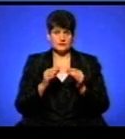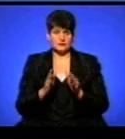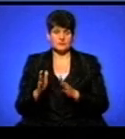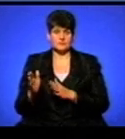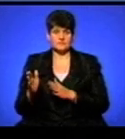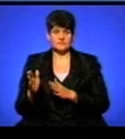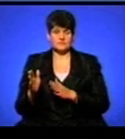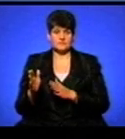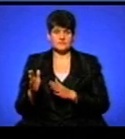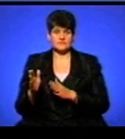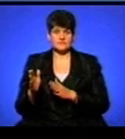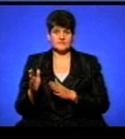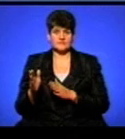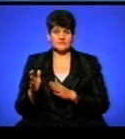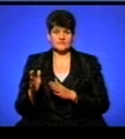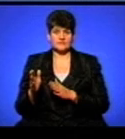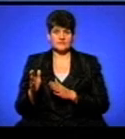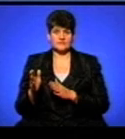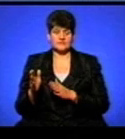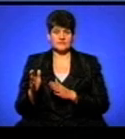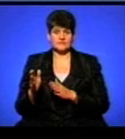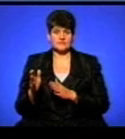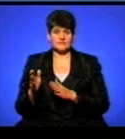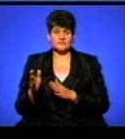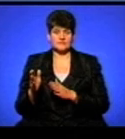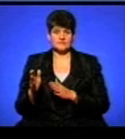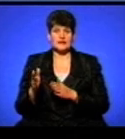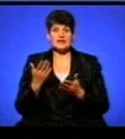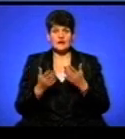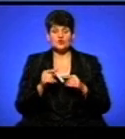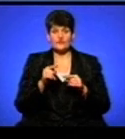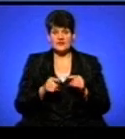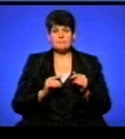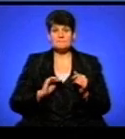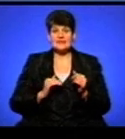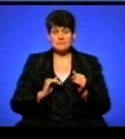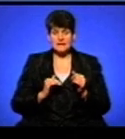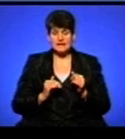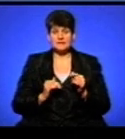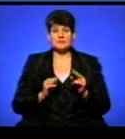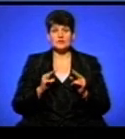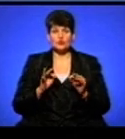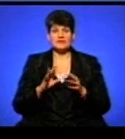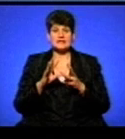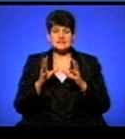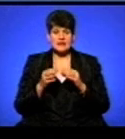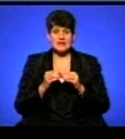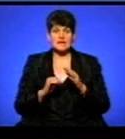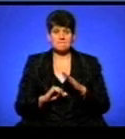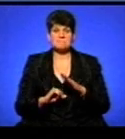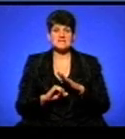бути. А, він підприємець, вибачте, я не почув. Якщо він підприємець, то ви на загальних